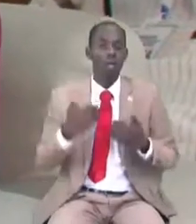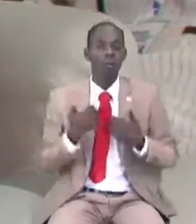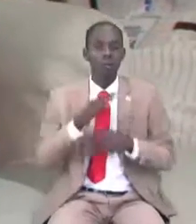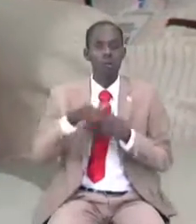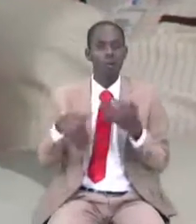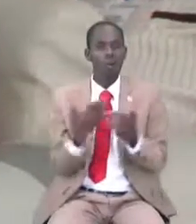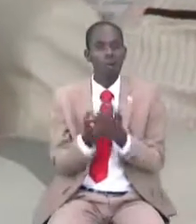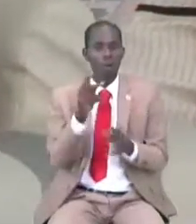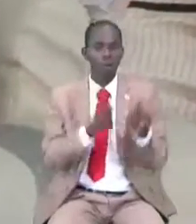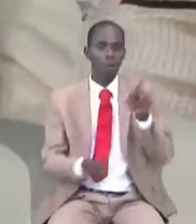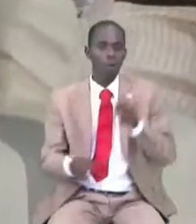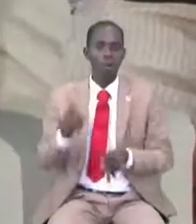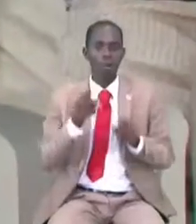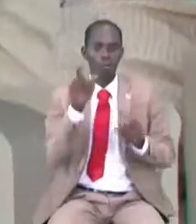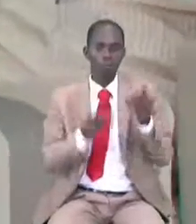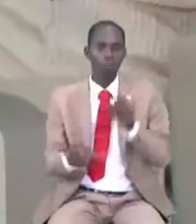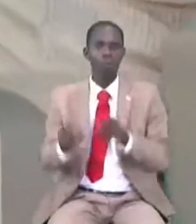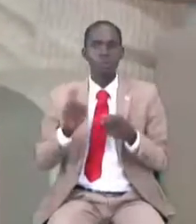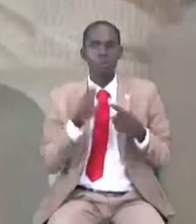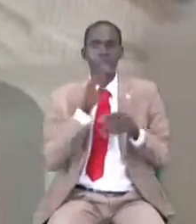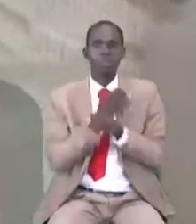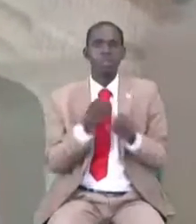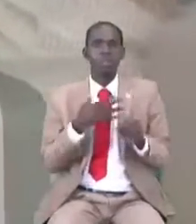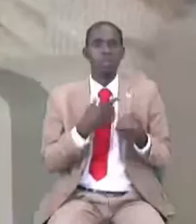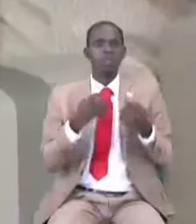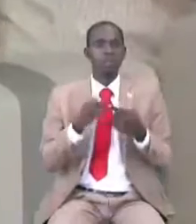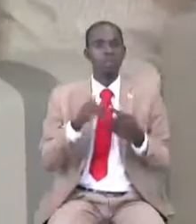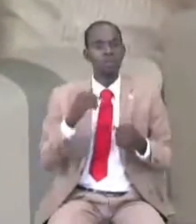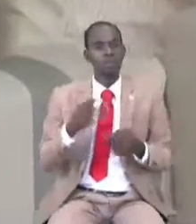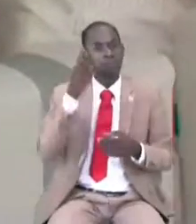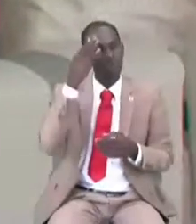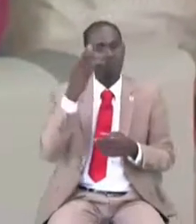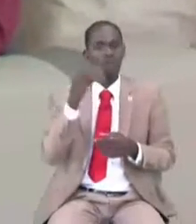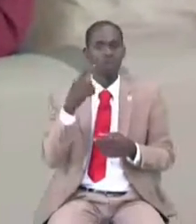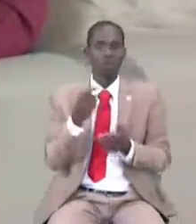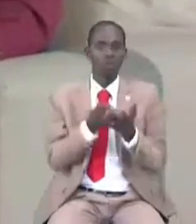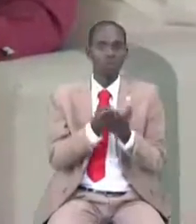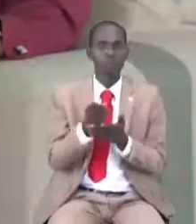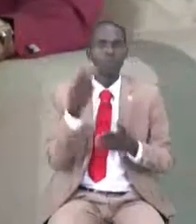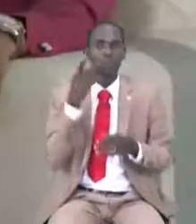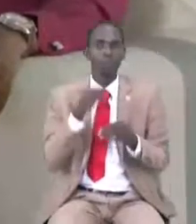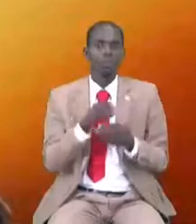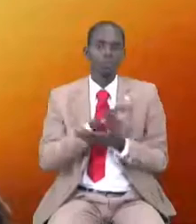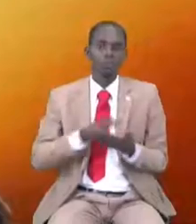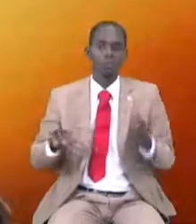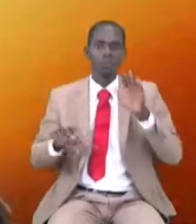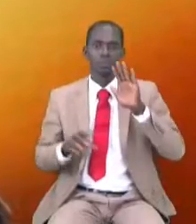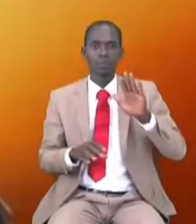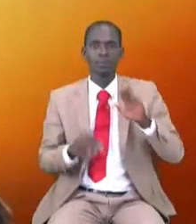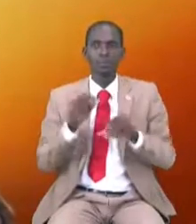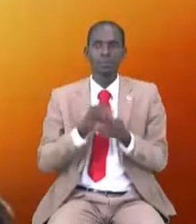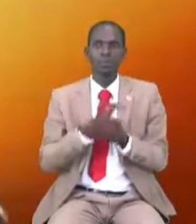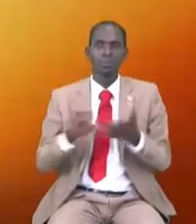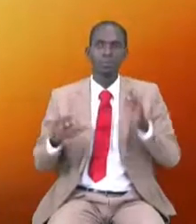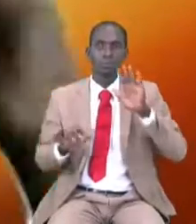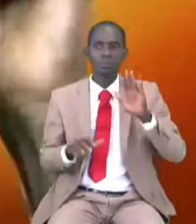Et le verset 5 nous dit, car il y a un seul Dieu et aussi un seul